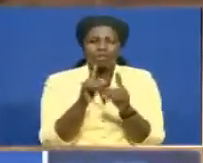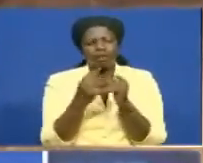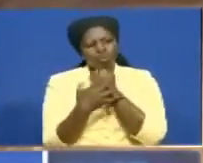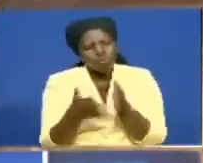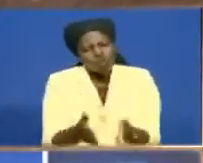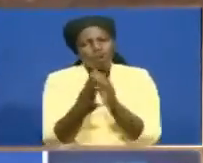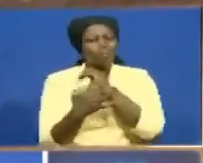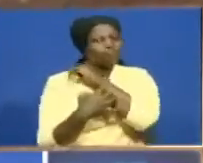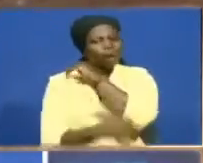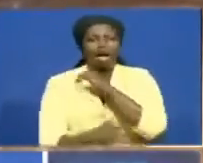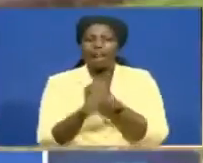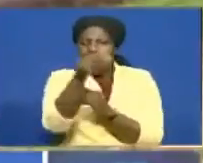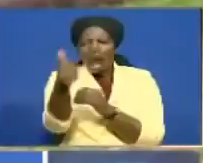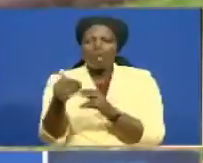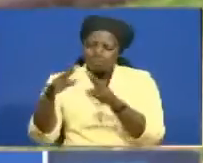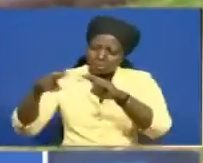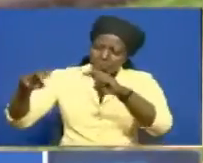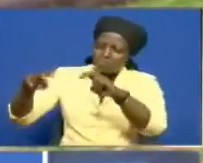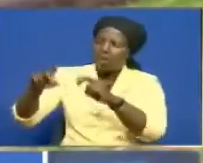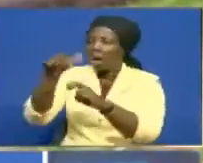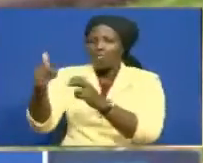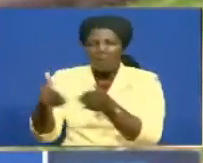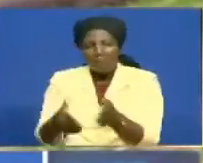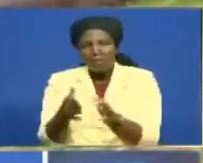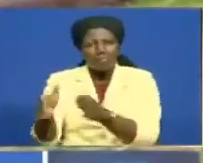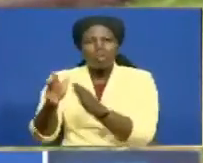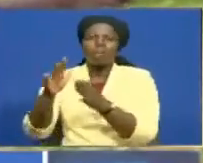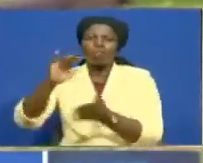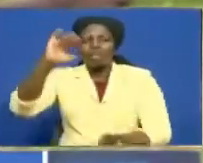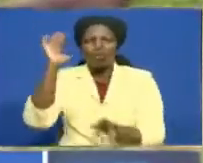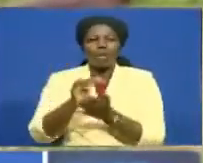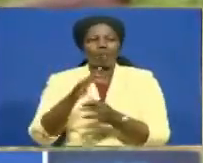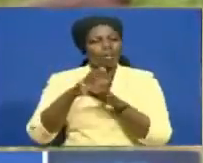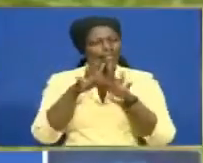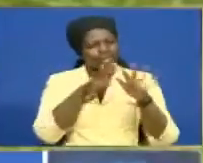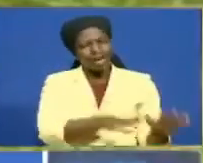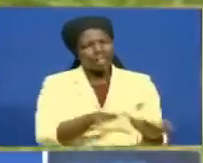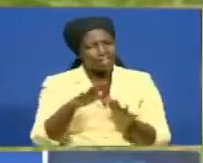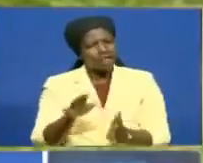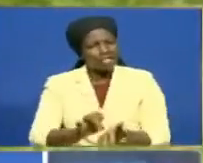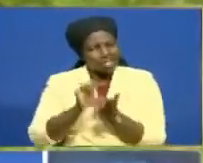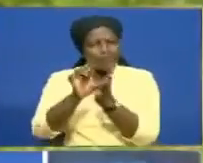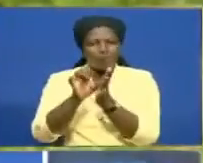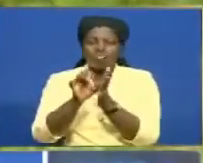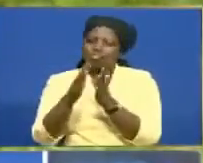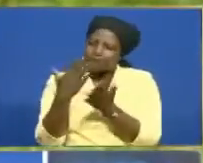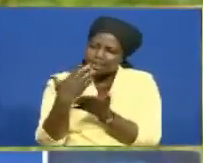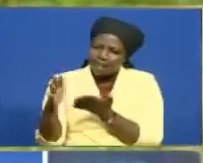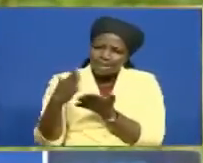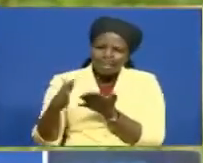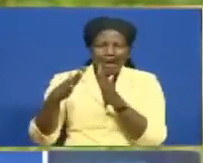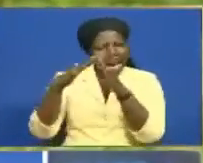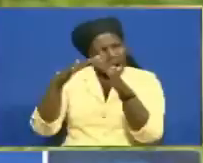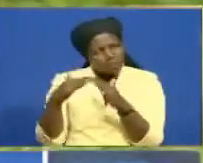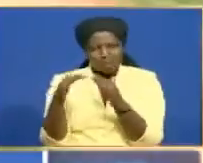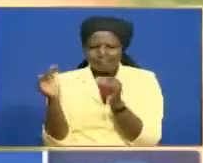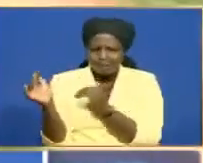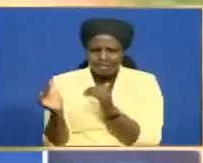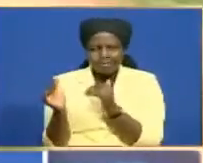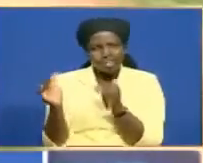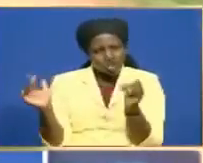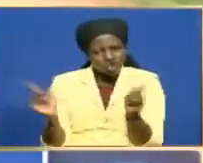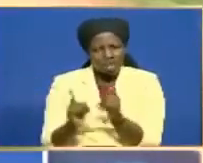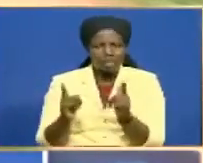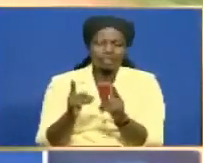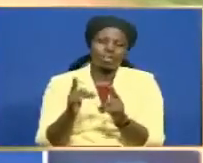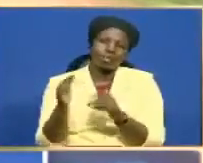wamelazimika kutafuta mbinu mbadala ili kupunguza mateso, kama vile kukodisha makazi ya muda yaliyo karibu na kituo cha afya